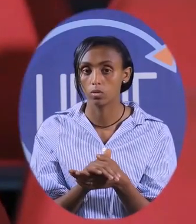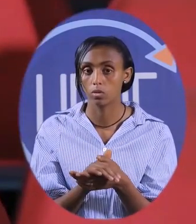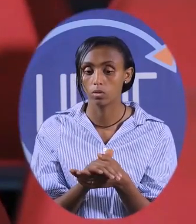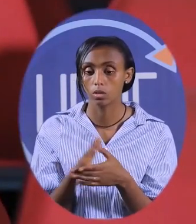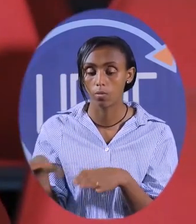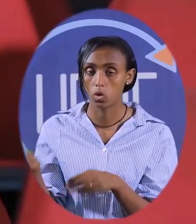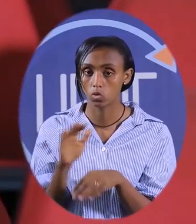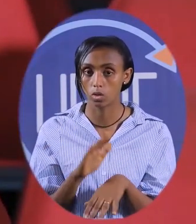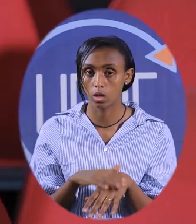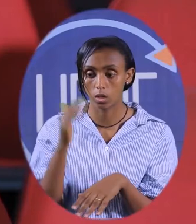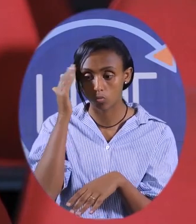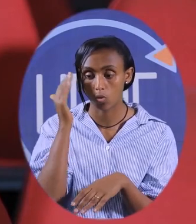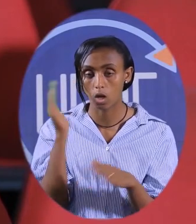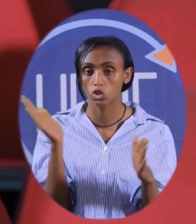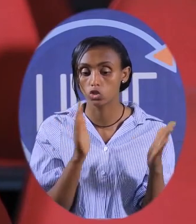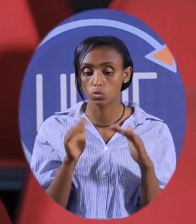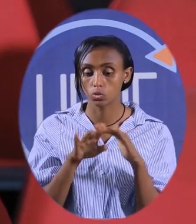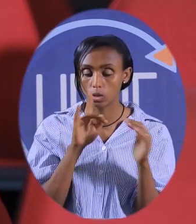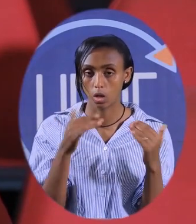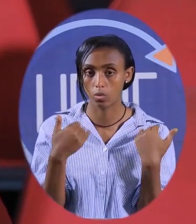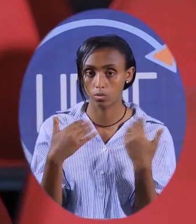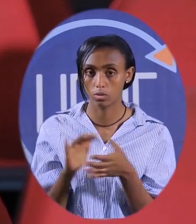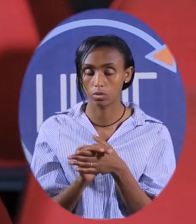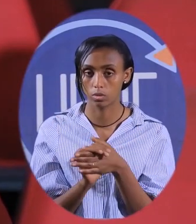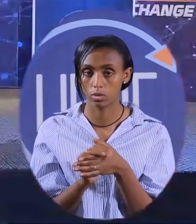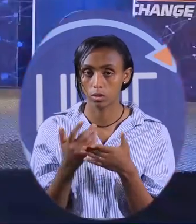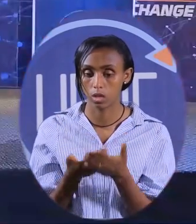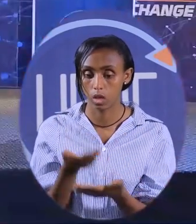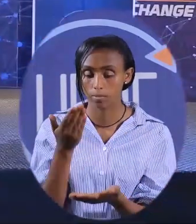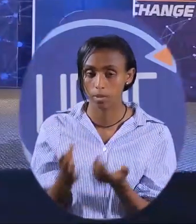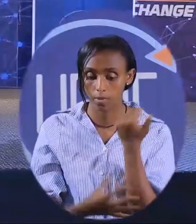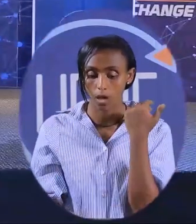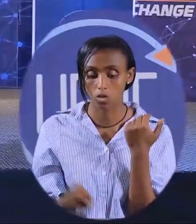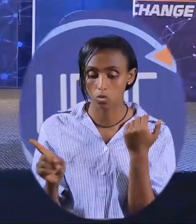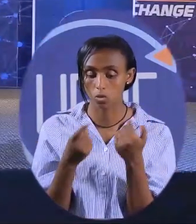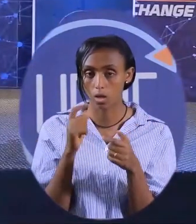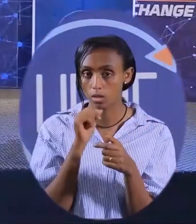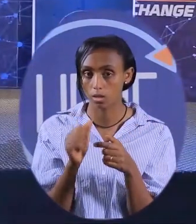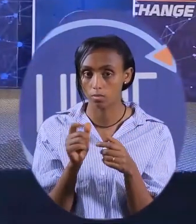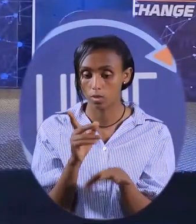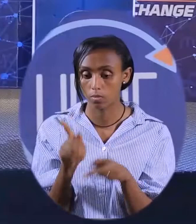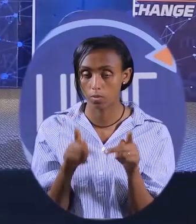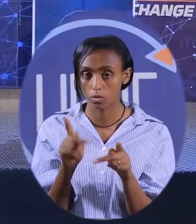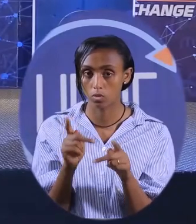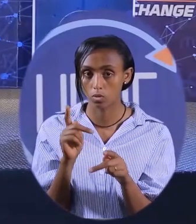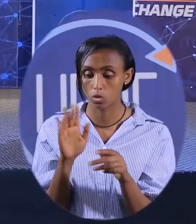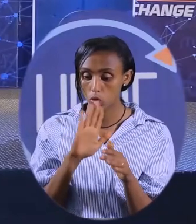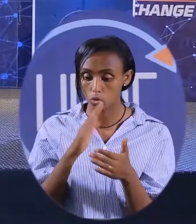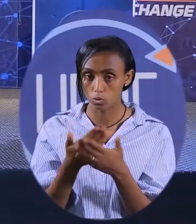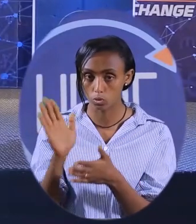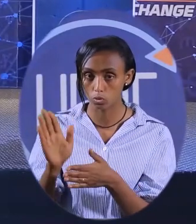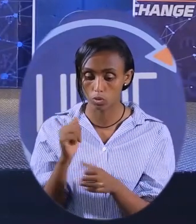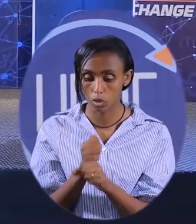ተማሪዎቹ ላይ የገንዘብ ሳይሆን የሞራል ችግር ውስጥ ነው ያሉት። የሀብታም የድሃ ስለሆነ አይደለም ፖይንቱ። ማህበረሰቡን ልጁ ሰርቶ እንዲገባ